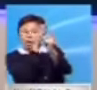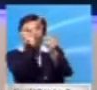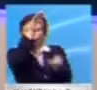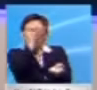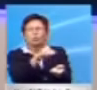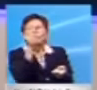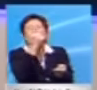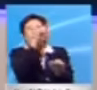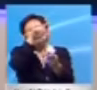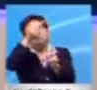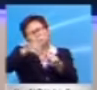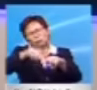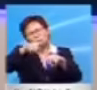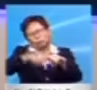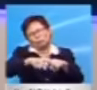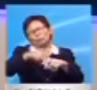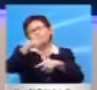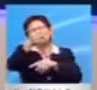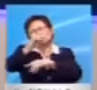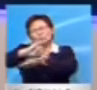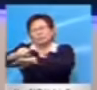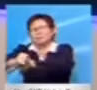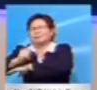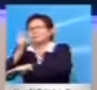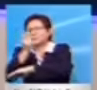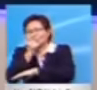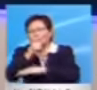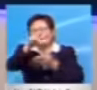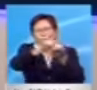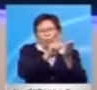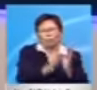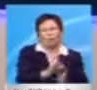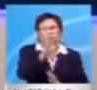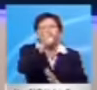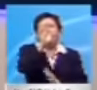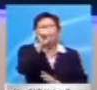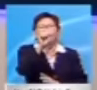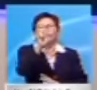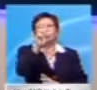pergantungan terhadap susu import baik dengan itu laporanawan